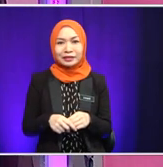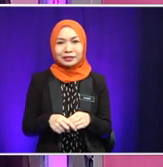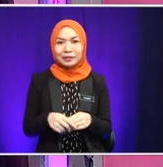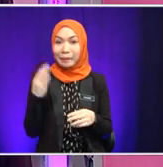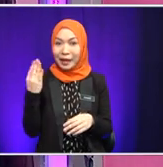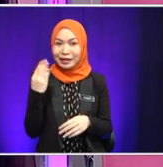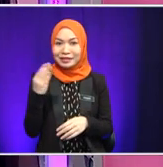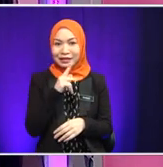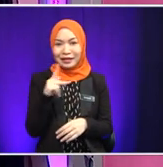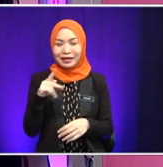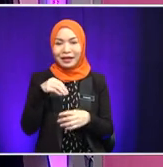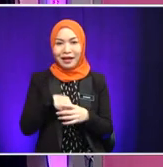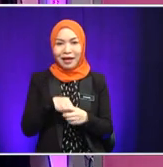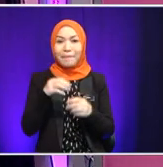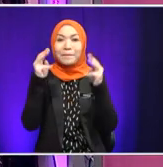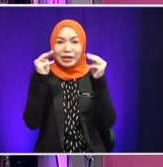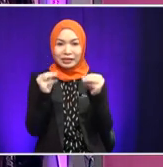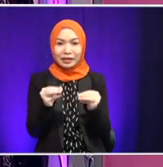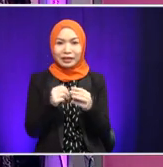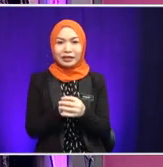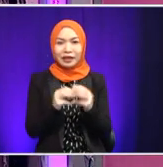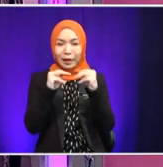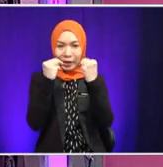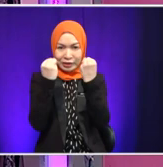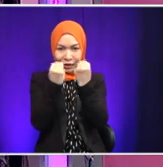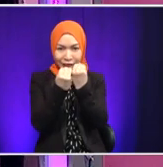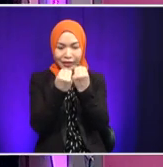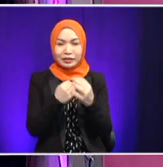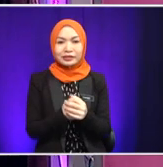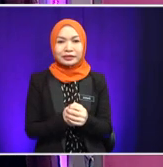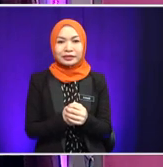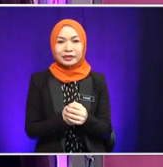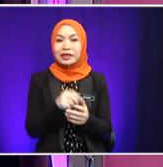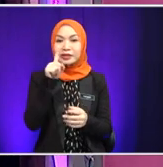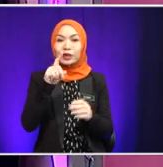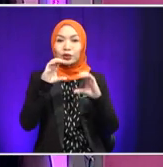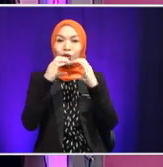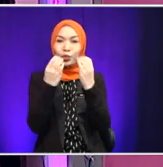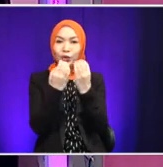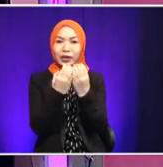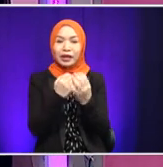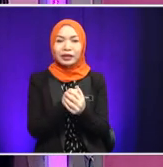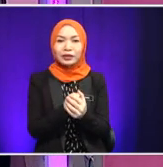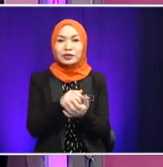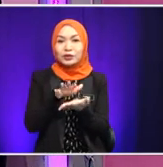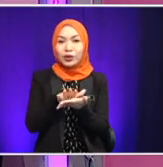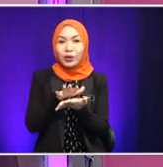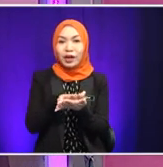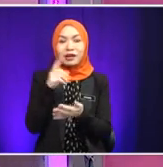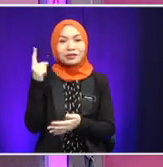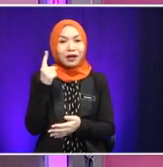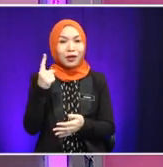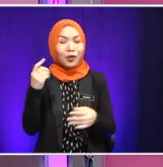bulan bahasa kebangsaan yang mana memang dilaksanakan di setiap sekolah eh di pada satu bulan itu mereka akan sekolah akan melaksanakan berbagai